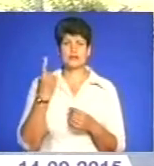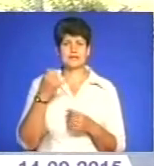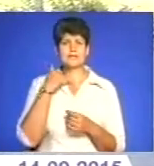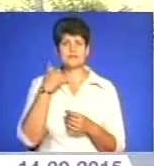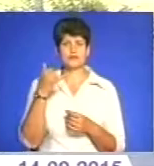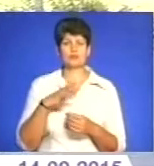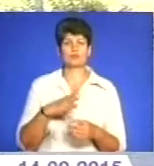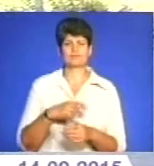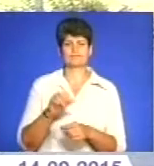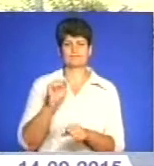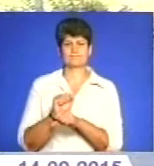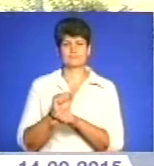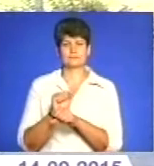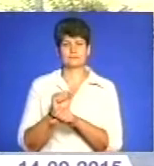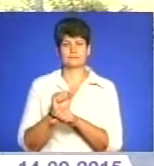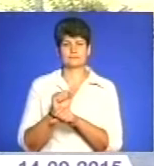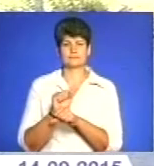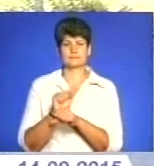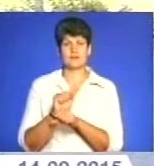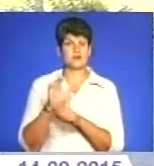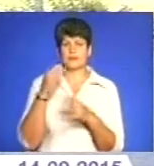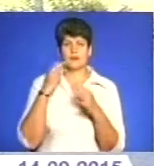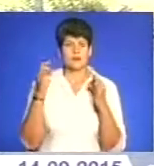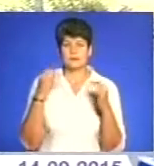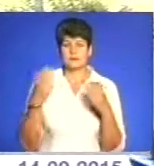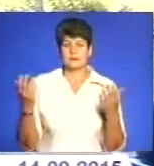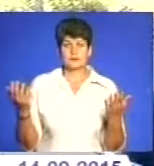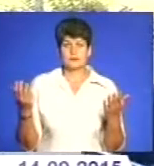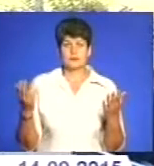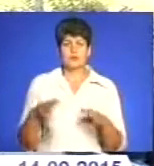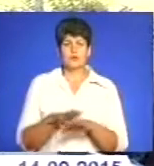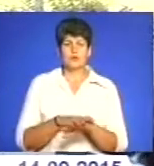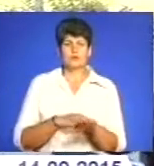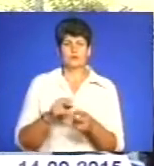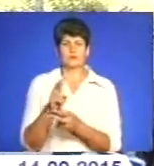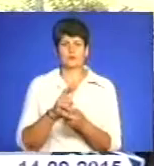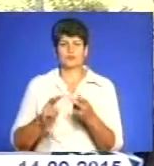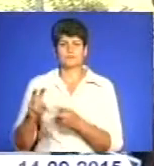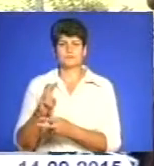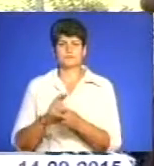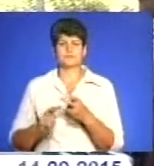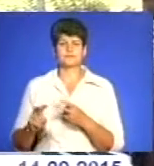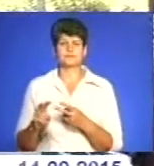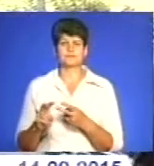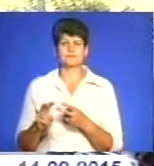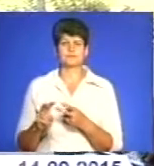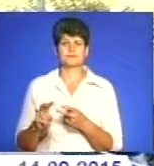був перерваний, і після я вже не чув. Довго шукали його, і